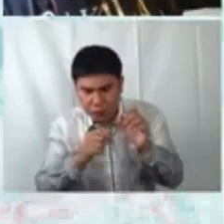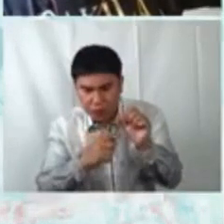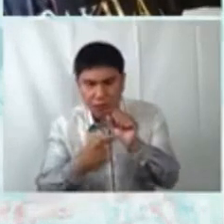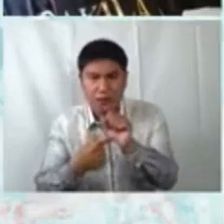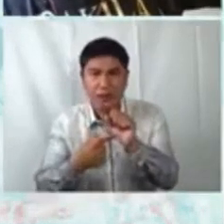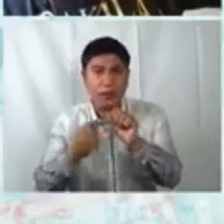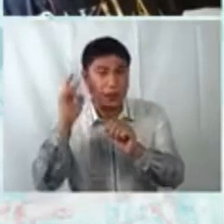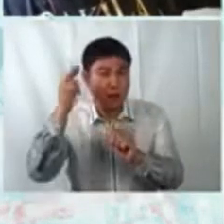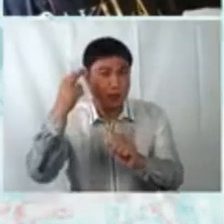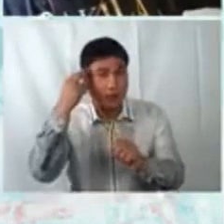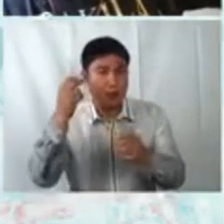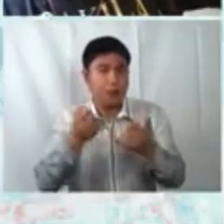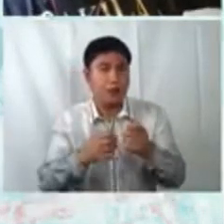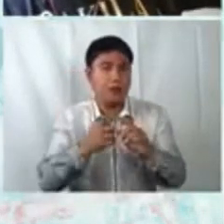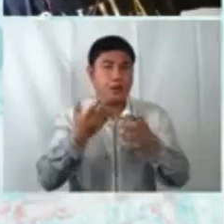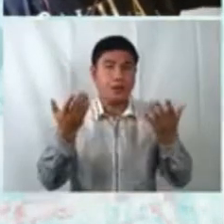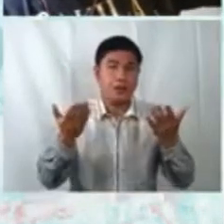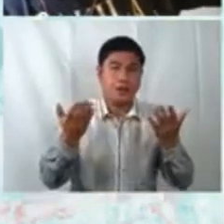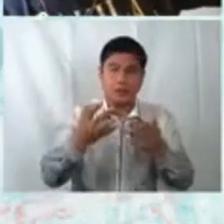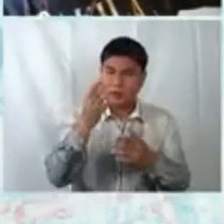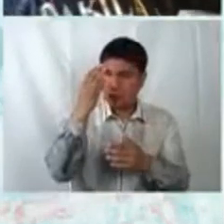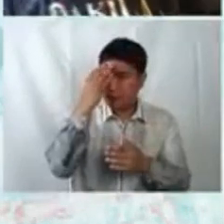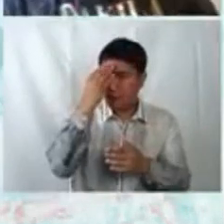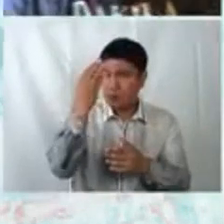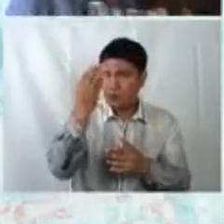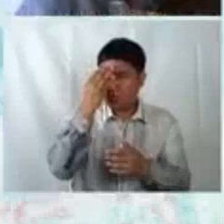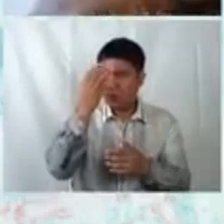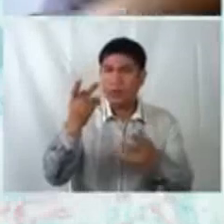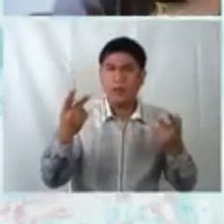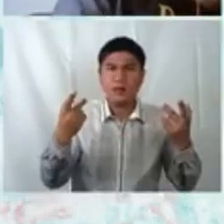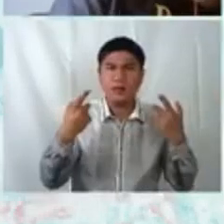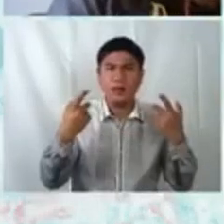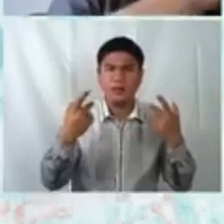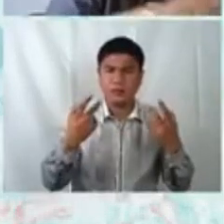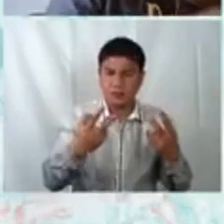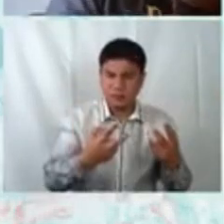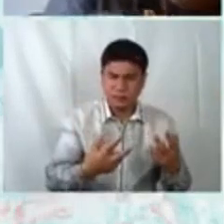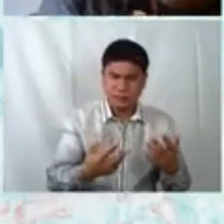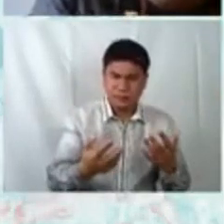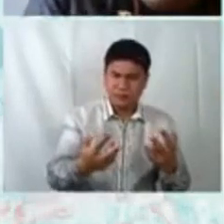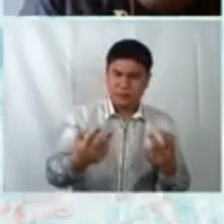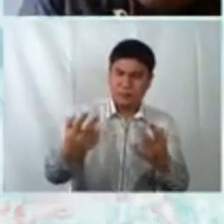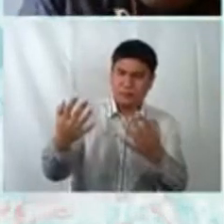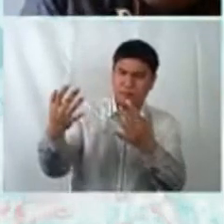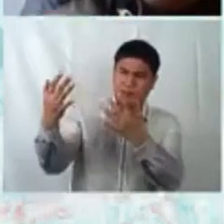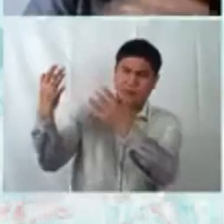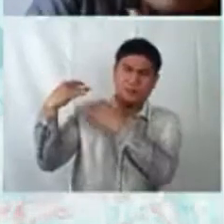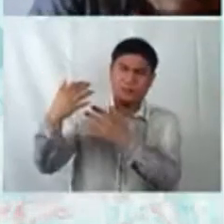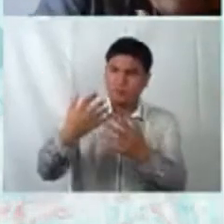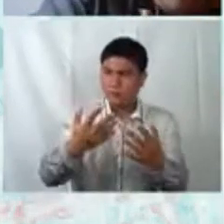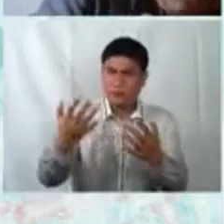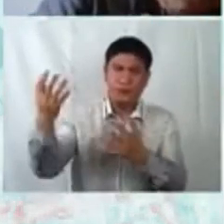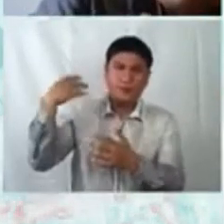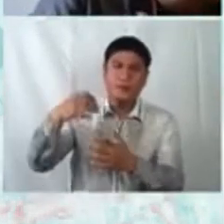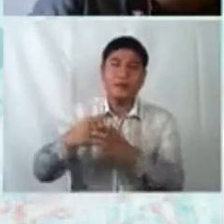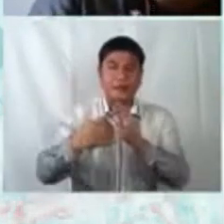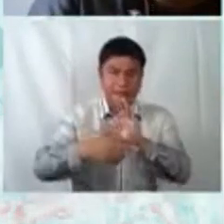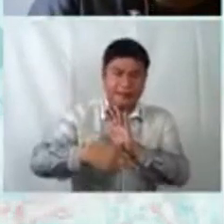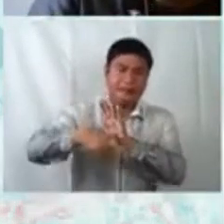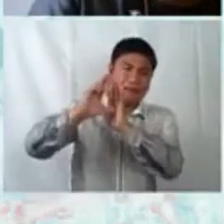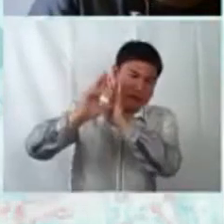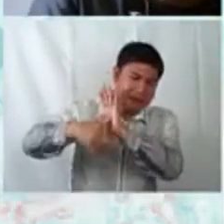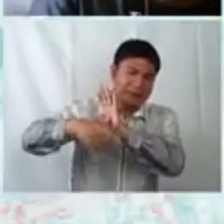no? Sa Malolos, Bulacan, may nangyari po dyan eh. So, babacktrack muna tayo ng konti. So, rewind tayo ng